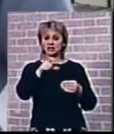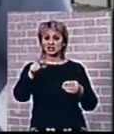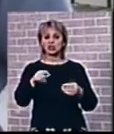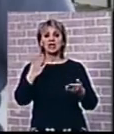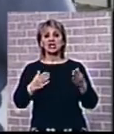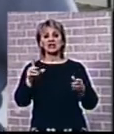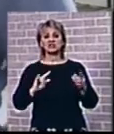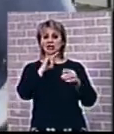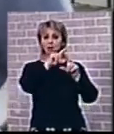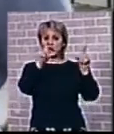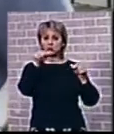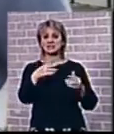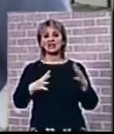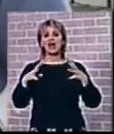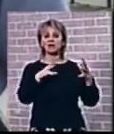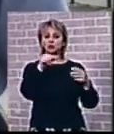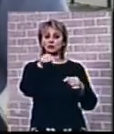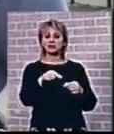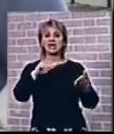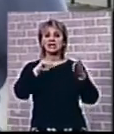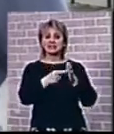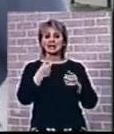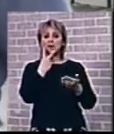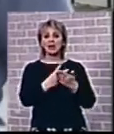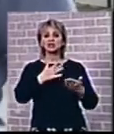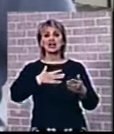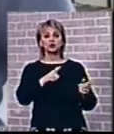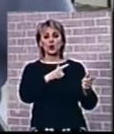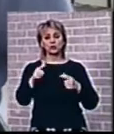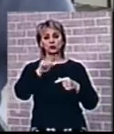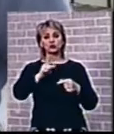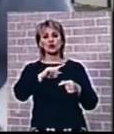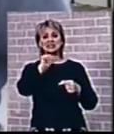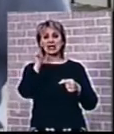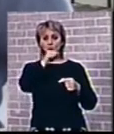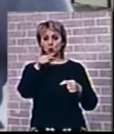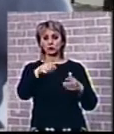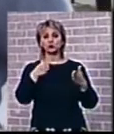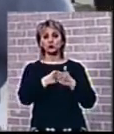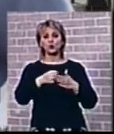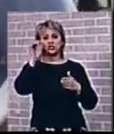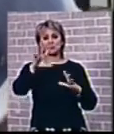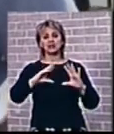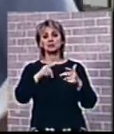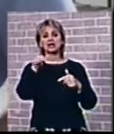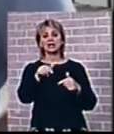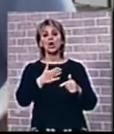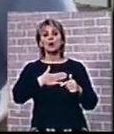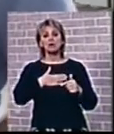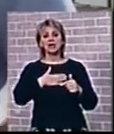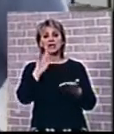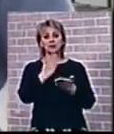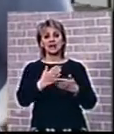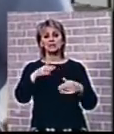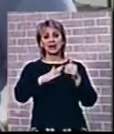в самолете, либо в автобусе. Цель – показать нашу готовность, что уже за год до чемпионата мира мы